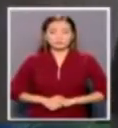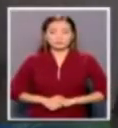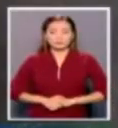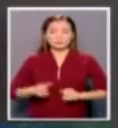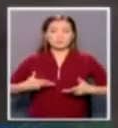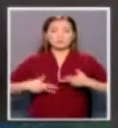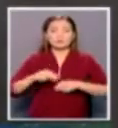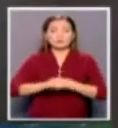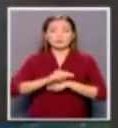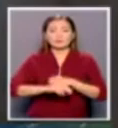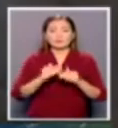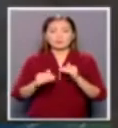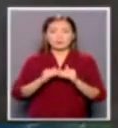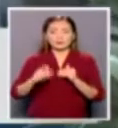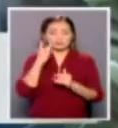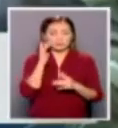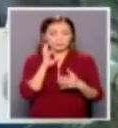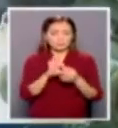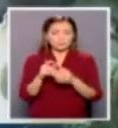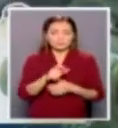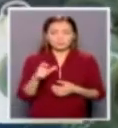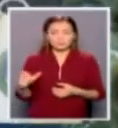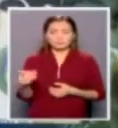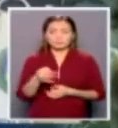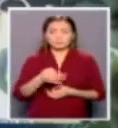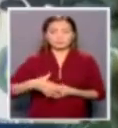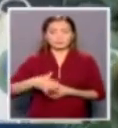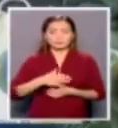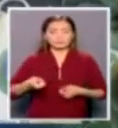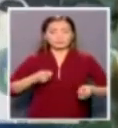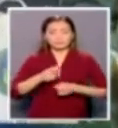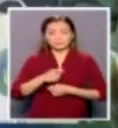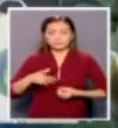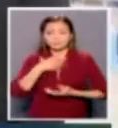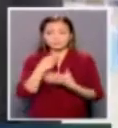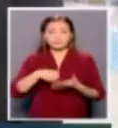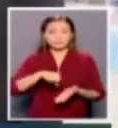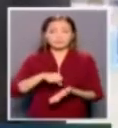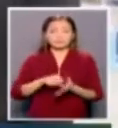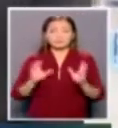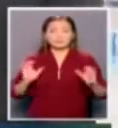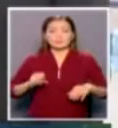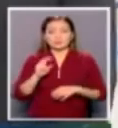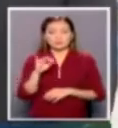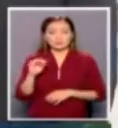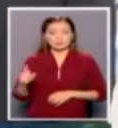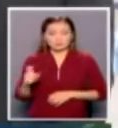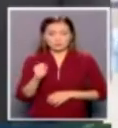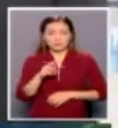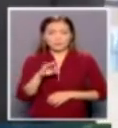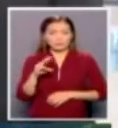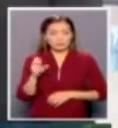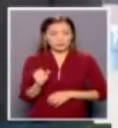Традиционный форум уже стал площадкой для сотрудничества гражданского общества и власти. В своем выступлении заместитель акима области